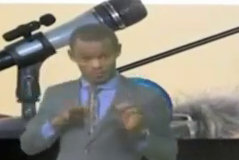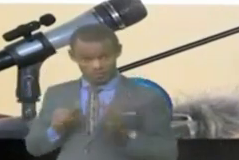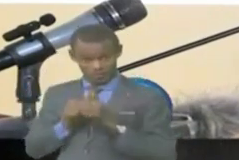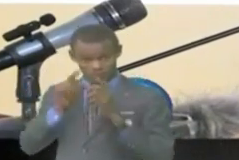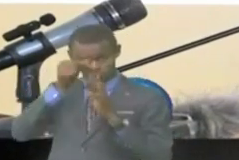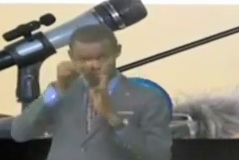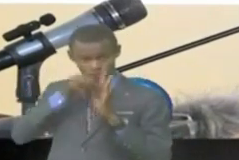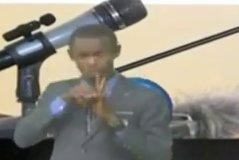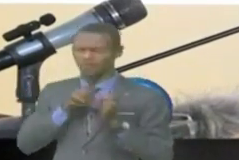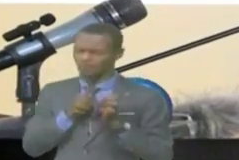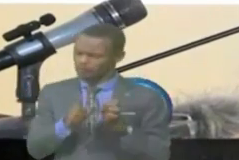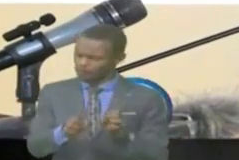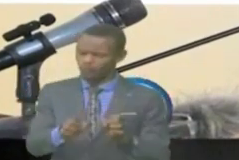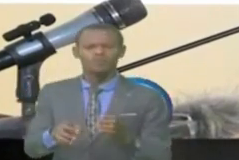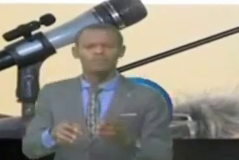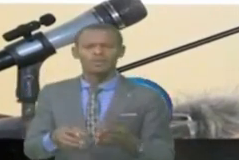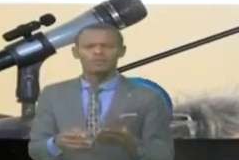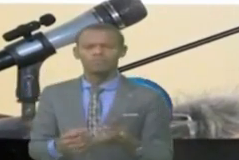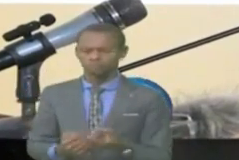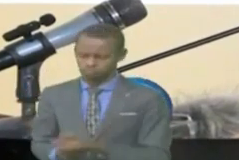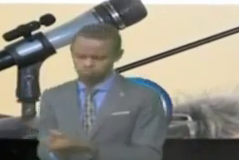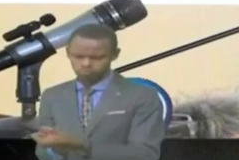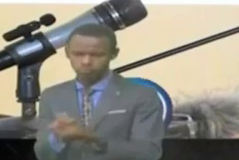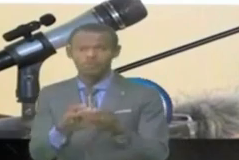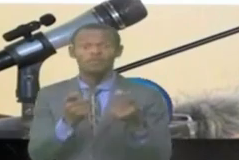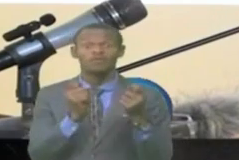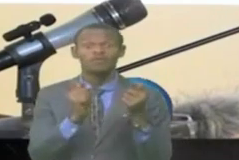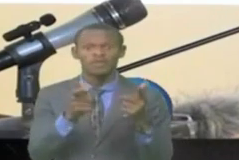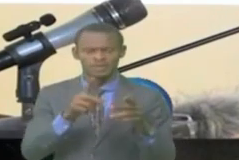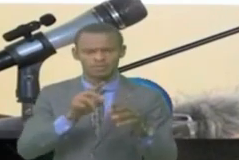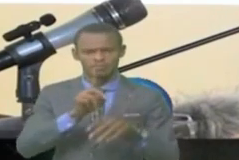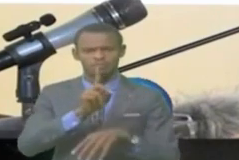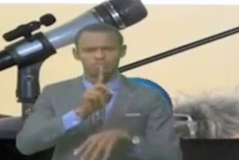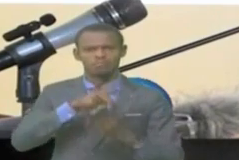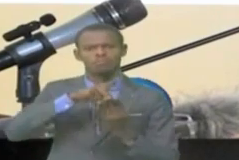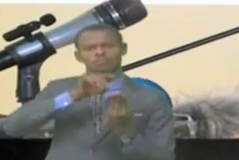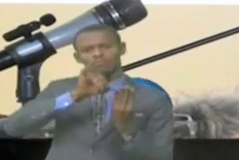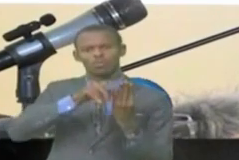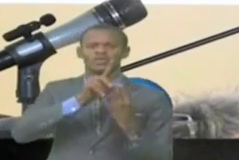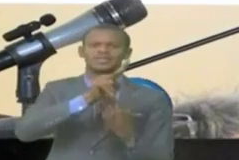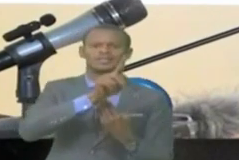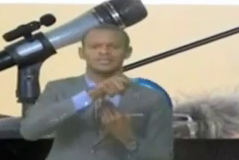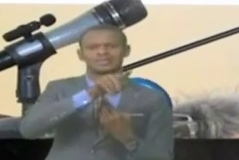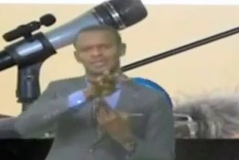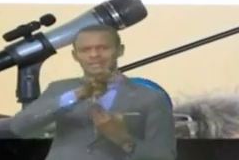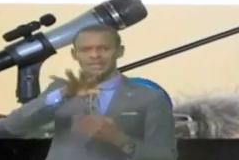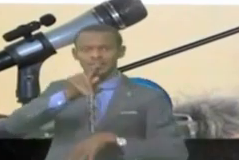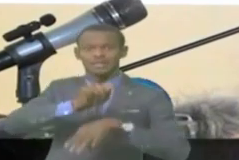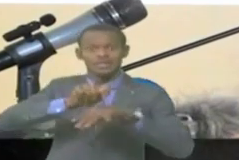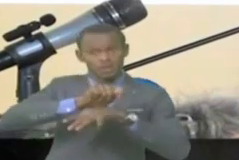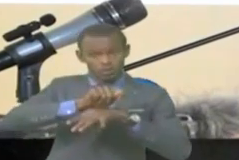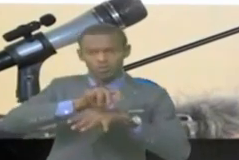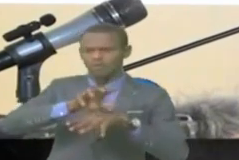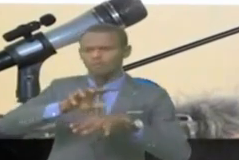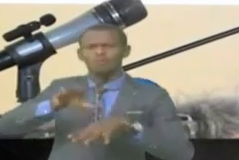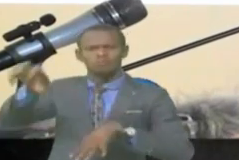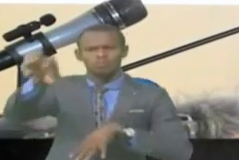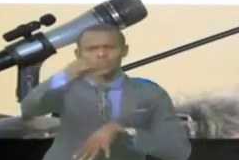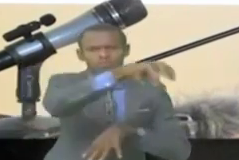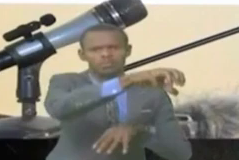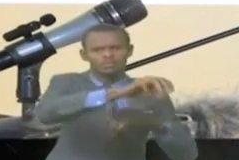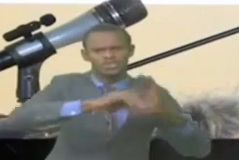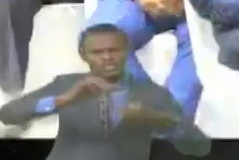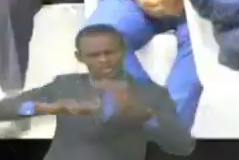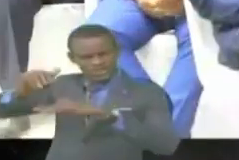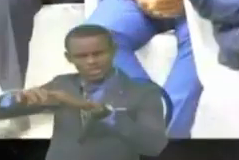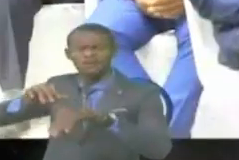en œuvre du PDL 145 territoires afin de garantir la livraison des ouvrages au bénéfice des territoires et de nos populations à la